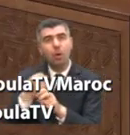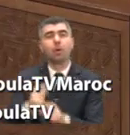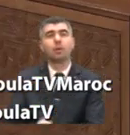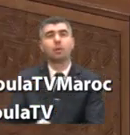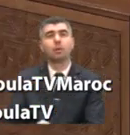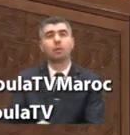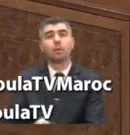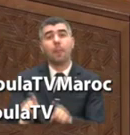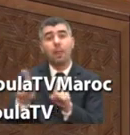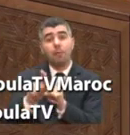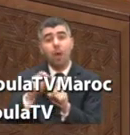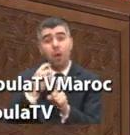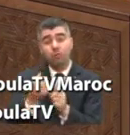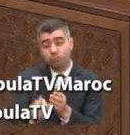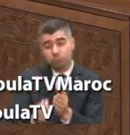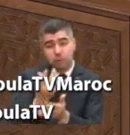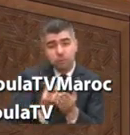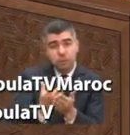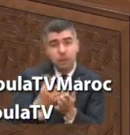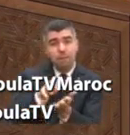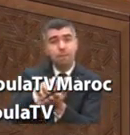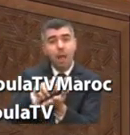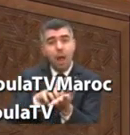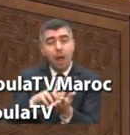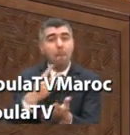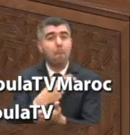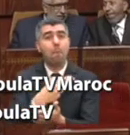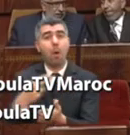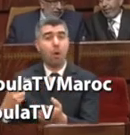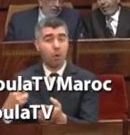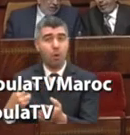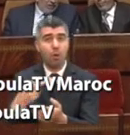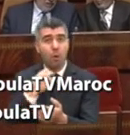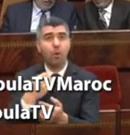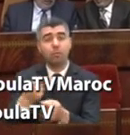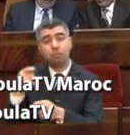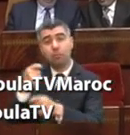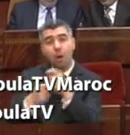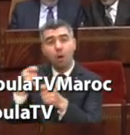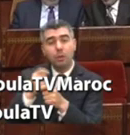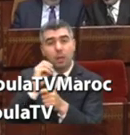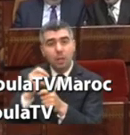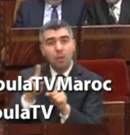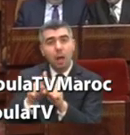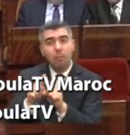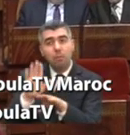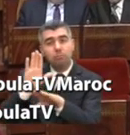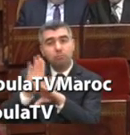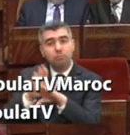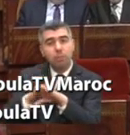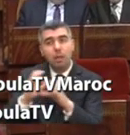محاربة زراعتها وإنتاجها وترويجها واستهلاكها، وكذا تحسيس المواطنين